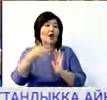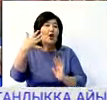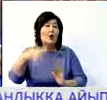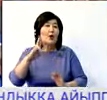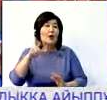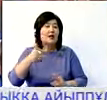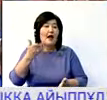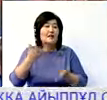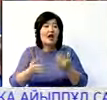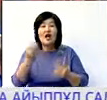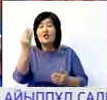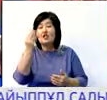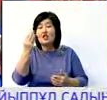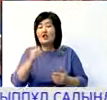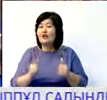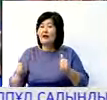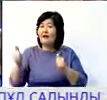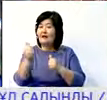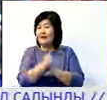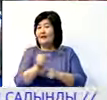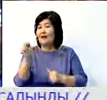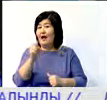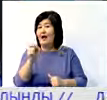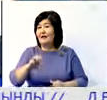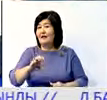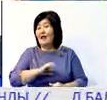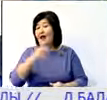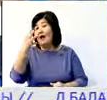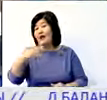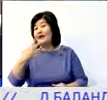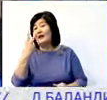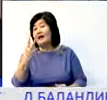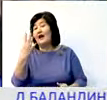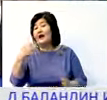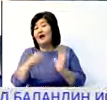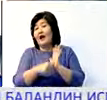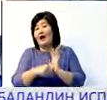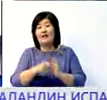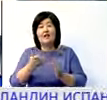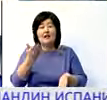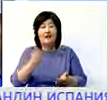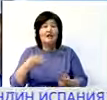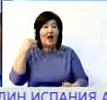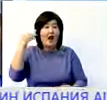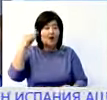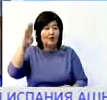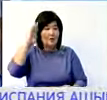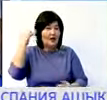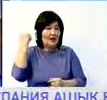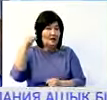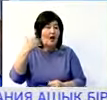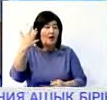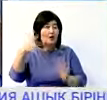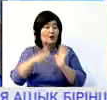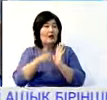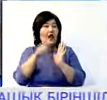салмақ дәрежелерінде шиелілік өрендер алтыннан алқа тағынса, 42 және 46 келі салмақта ақтөбелік жасөспірімдерге теңгелер ешкім болмады.